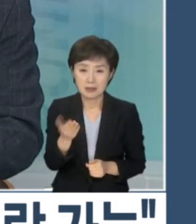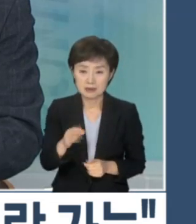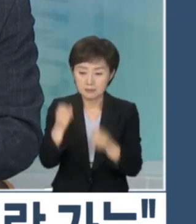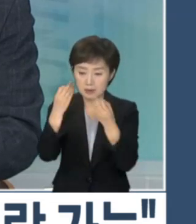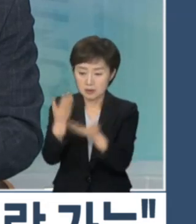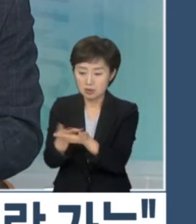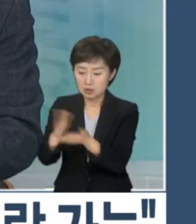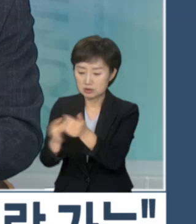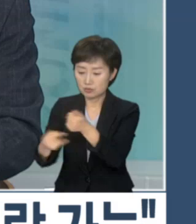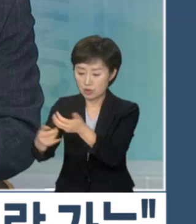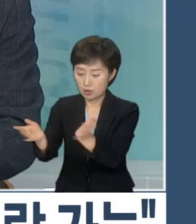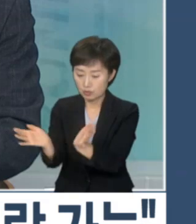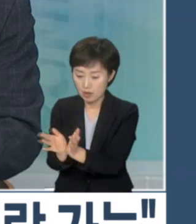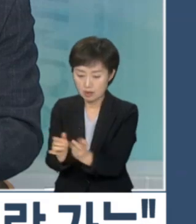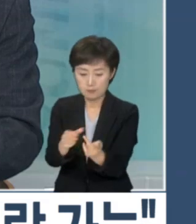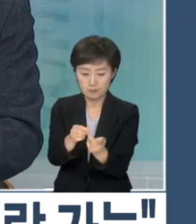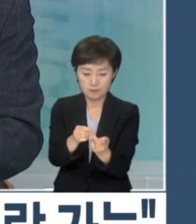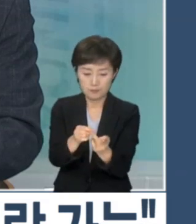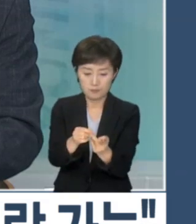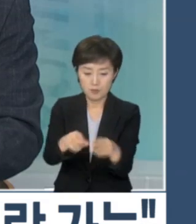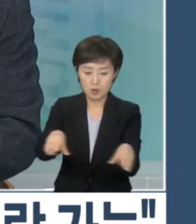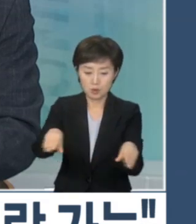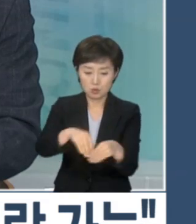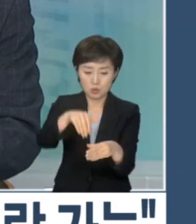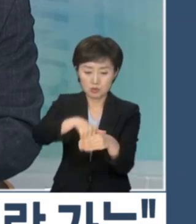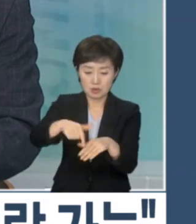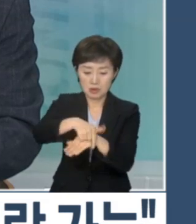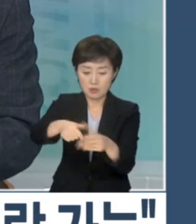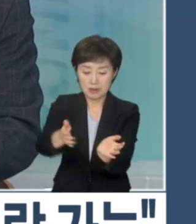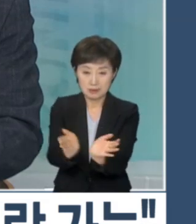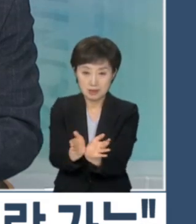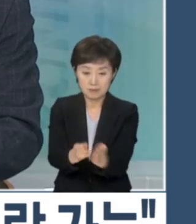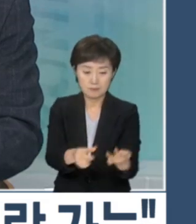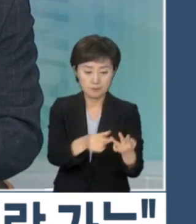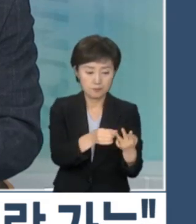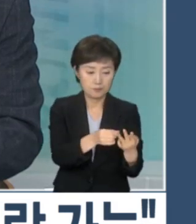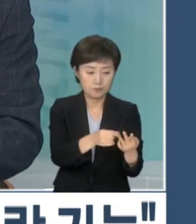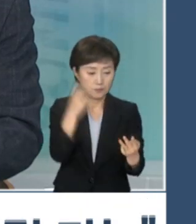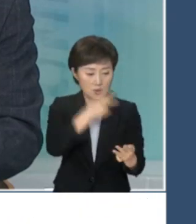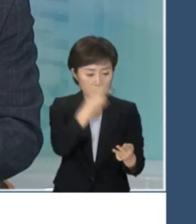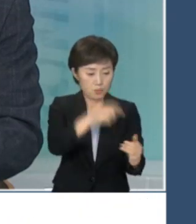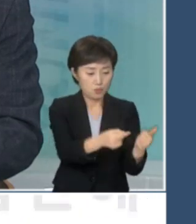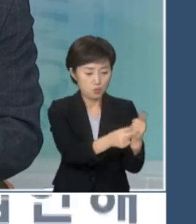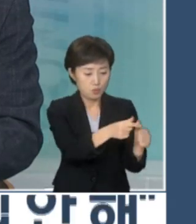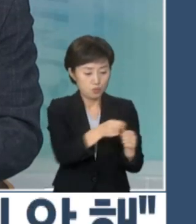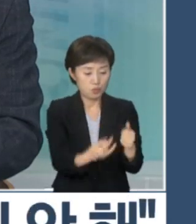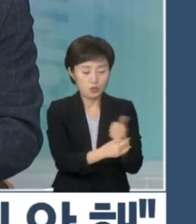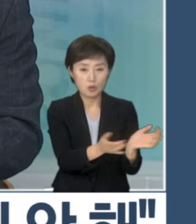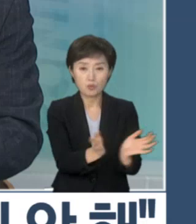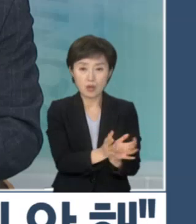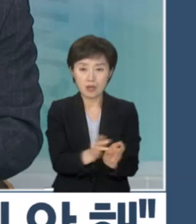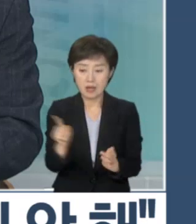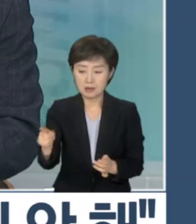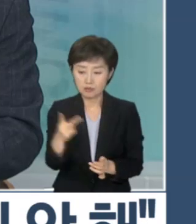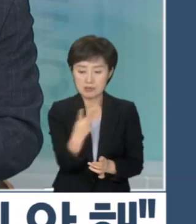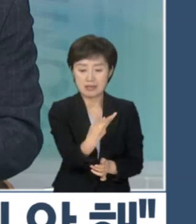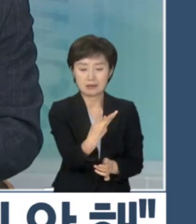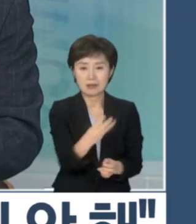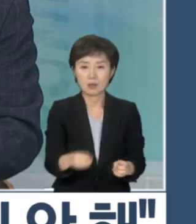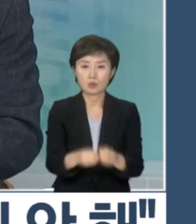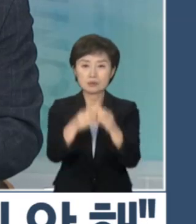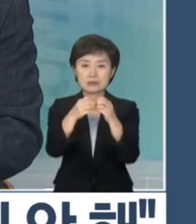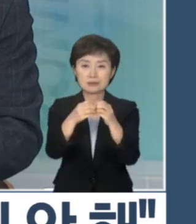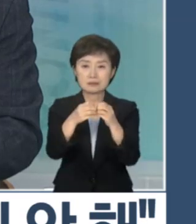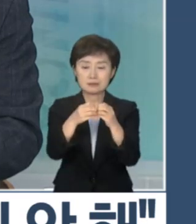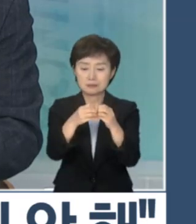혁신위 총선기획단 인재영입위가 동시에 가동이 됐을 때 이 역할의 분담이 어느 정도 될 것인지 이런 부분을 명확히